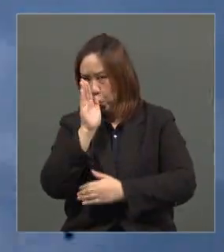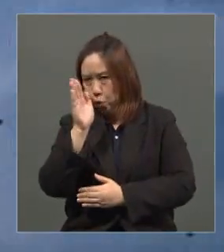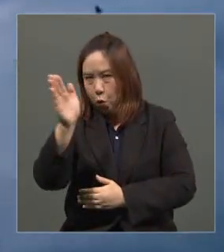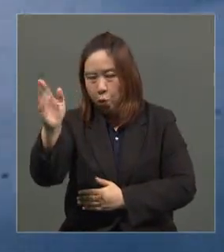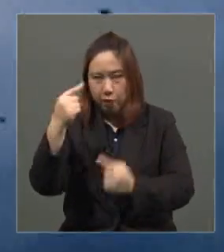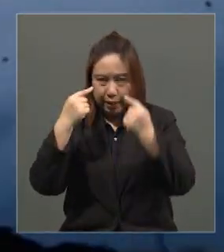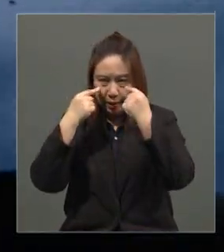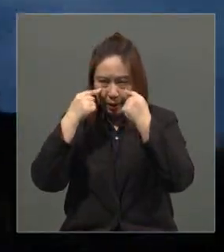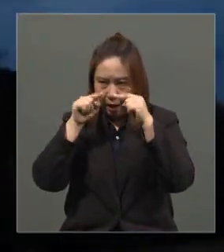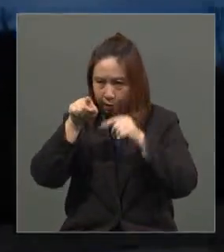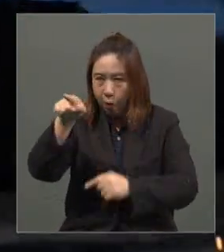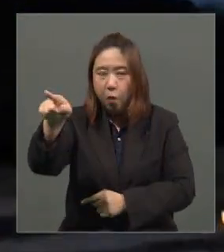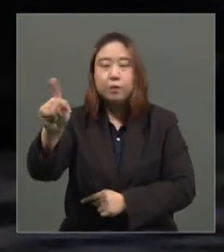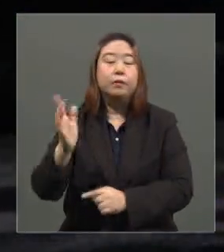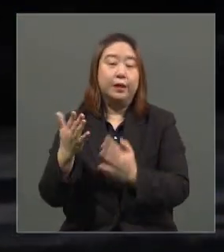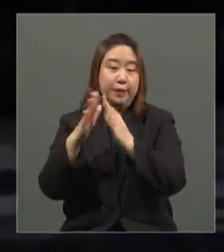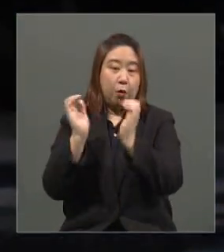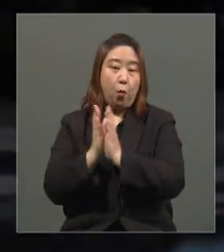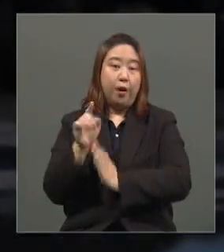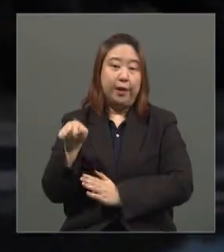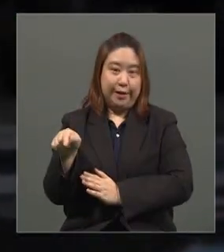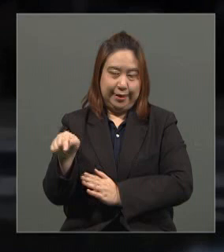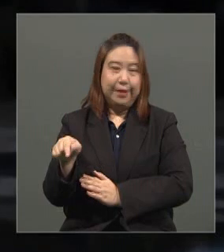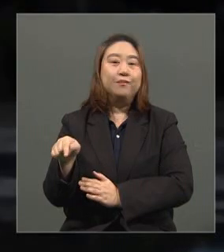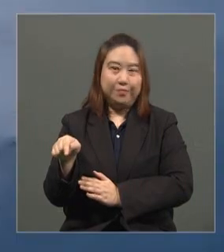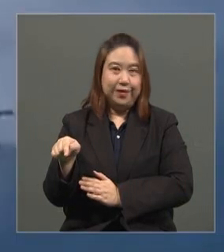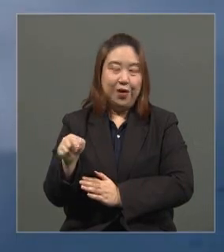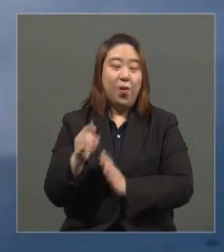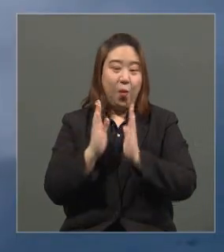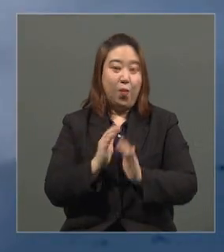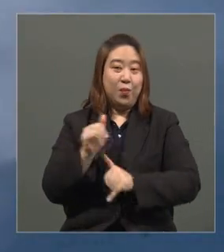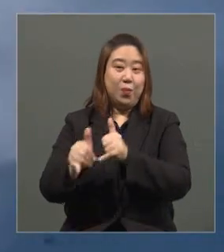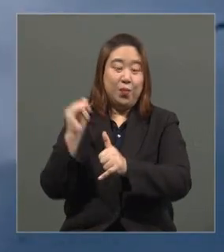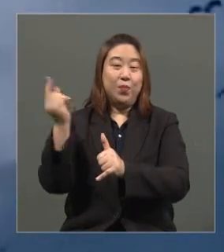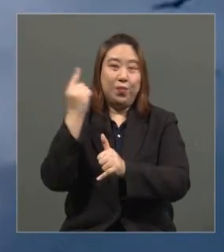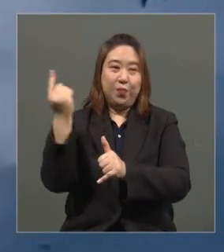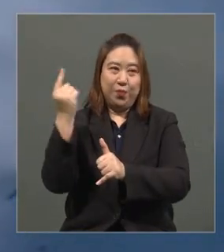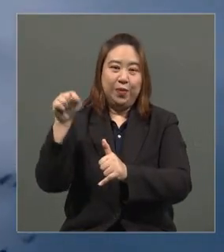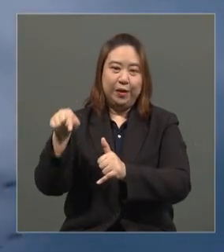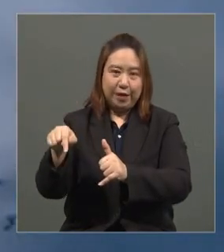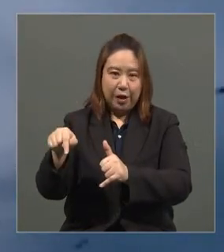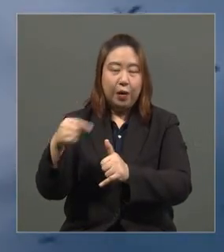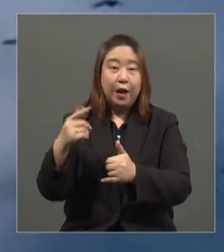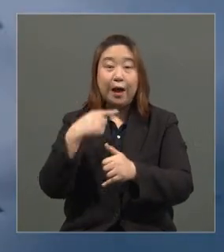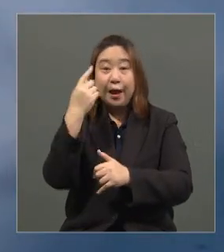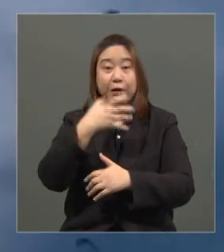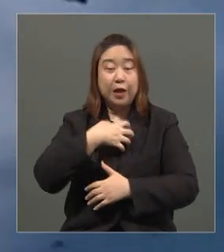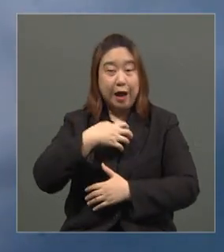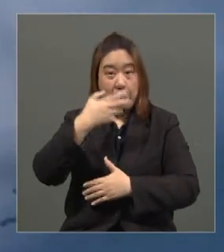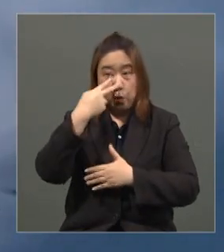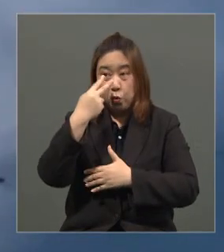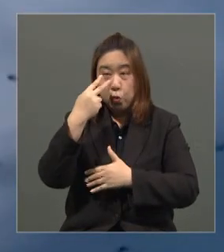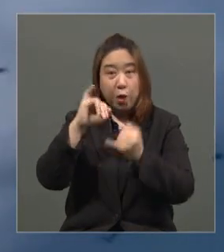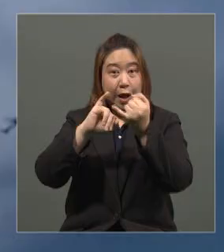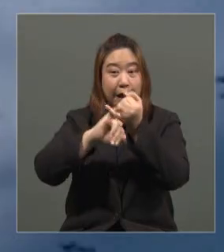พาะที่วัดก้าวช่างตำบลบ้านหม้ออำเภอพรหมบุรีก็กำลังจะเป็นแหล่งท่องเที่ยวอีกแห่งหนึ่งของจังหวัดสิงห์บุรีนะคะและก็สำหรับผู้ที่ต้องการศึกษาและชมฝูง